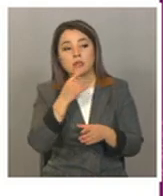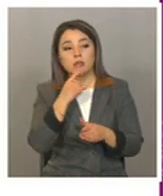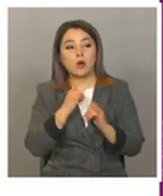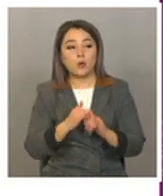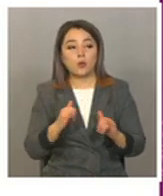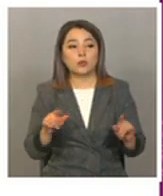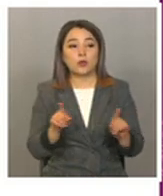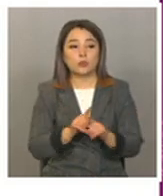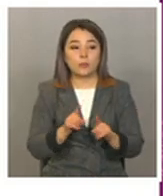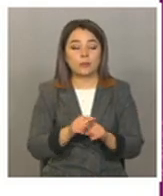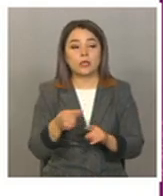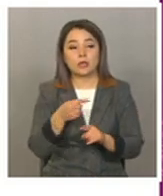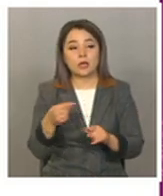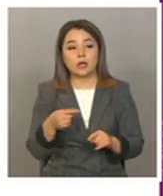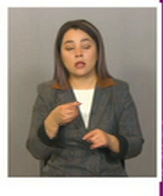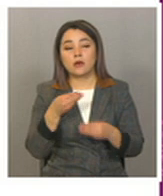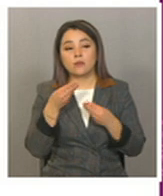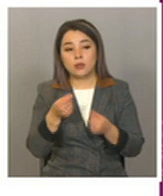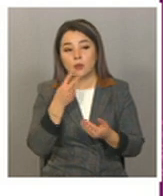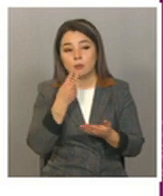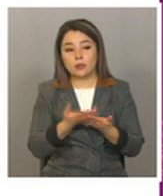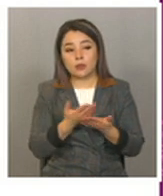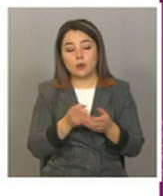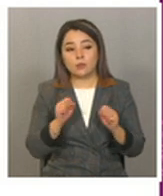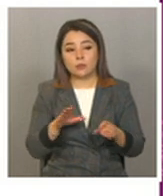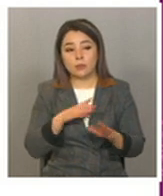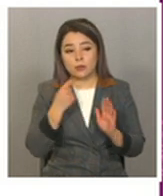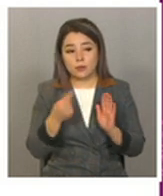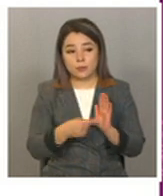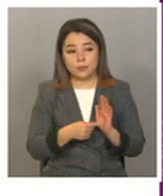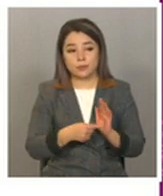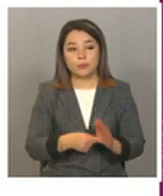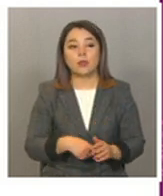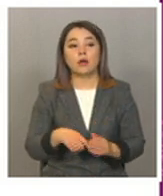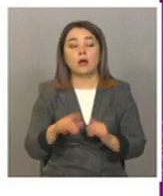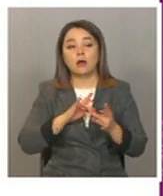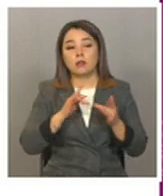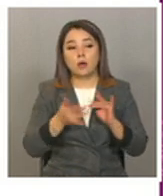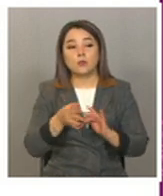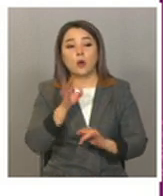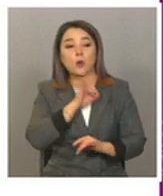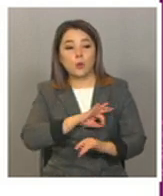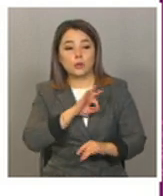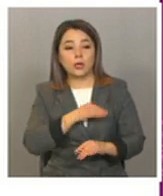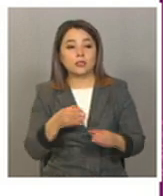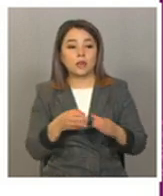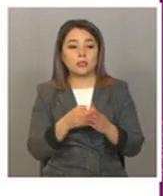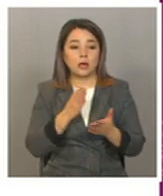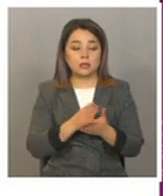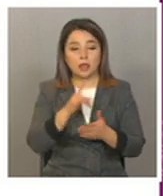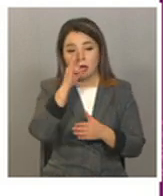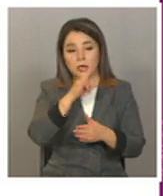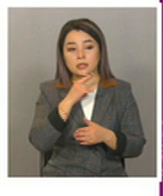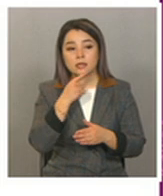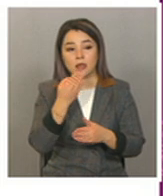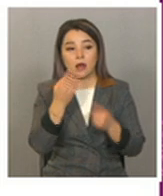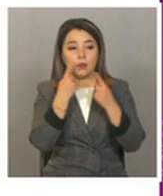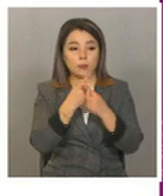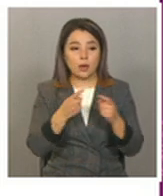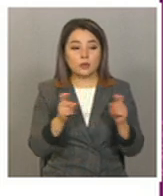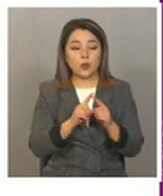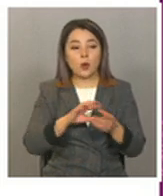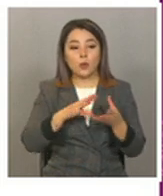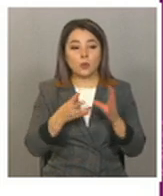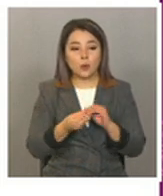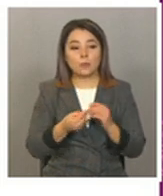өркендеуіне кері әсерін тигізуі мүмкін бе? Ғаламтор қолданушылары қазақ тіліндегі ақпараттың көлемі